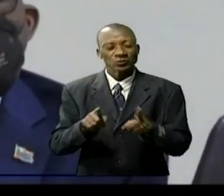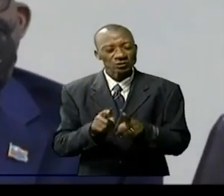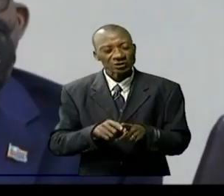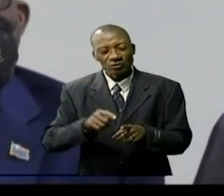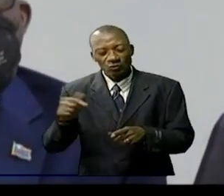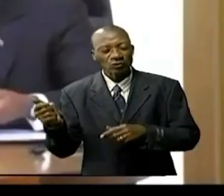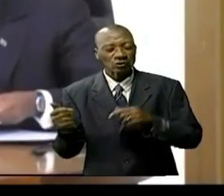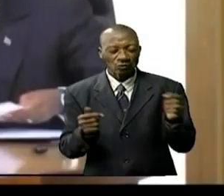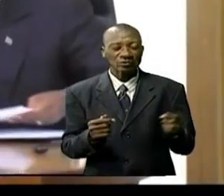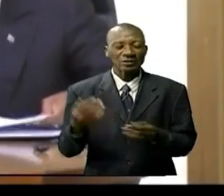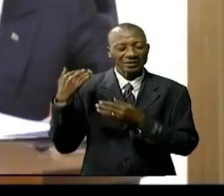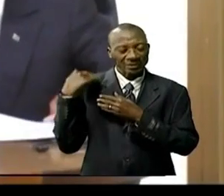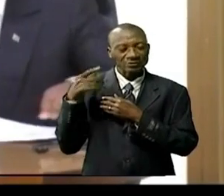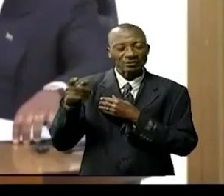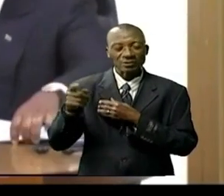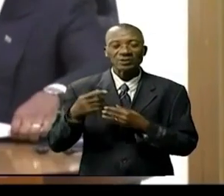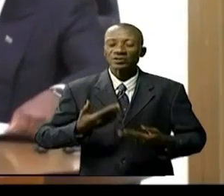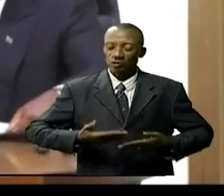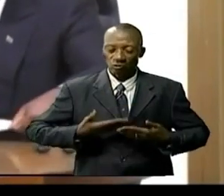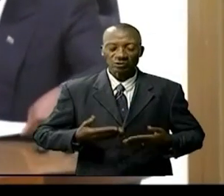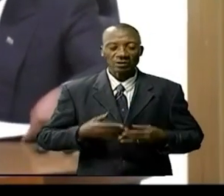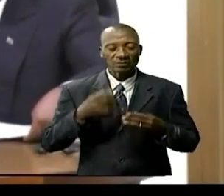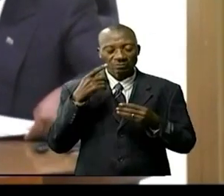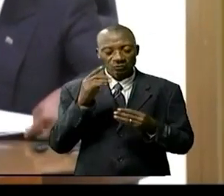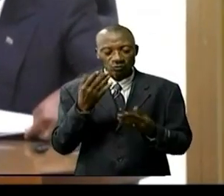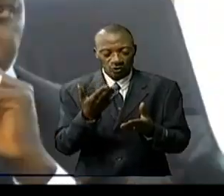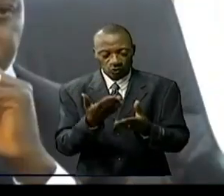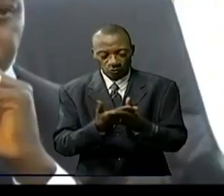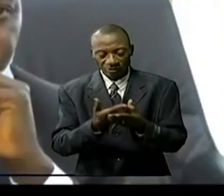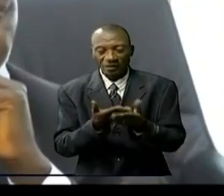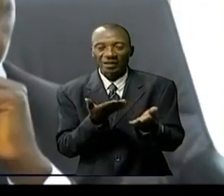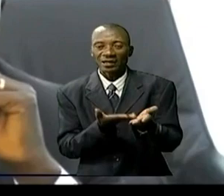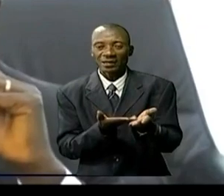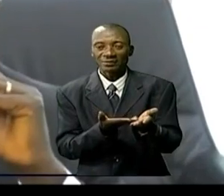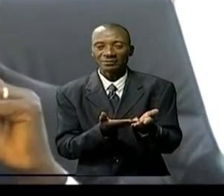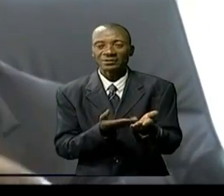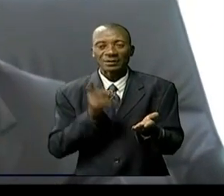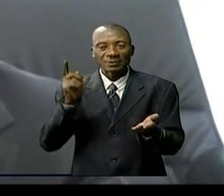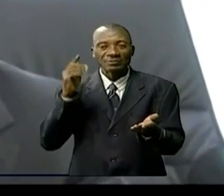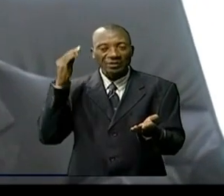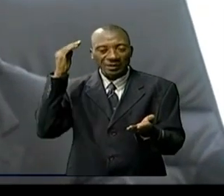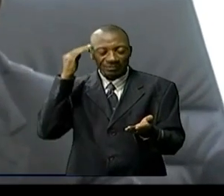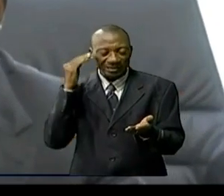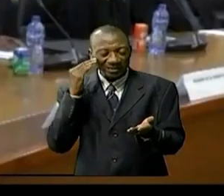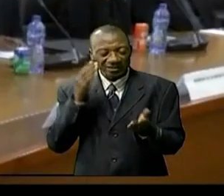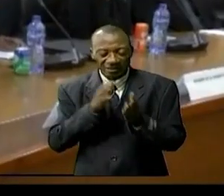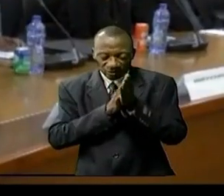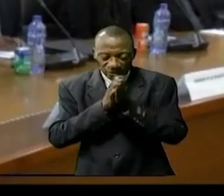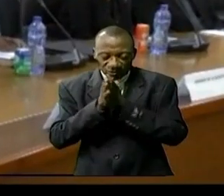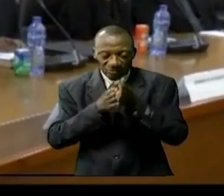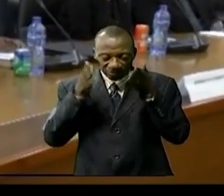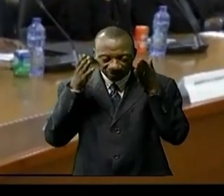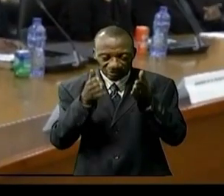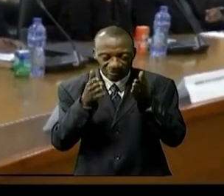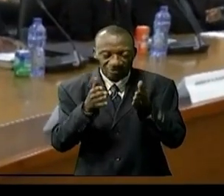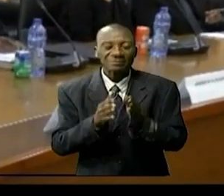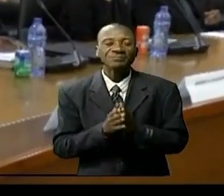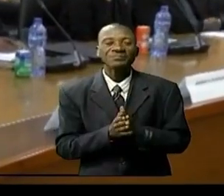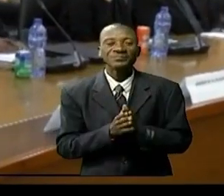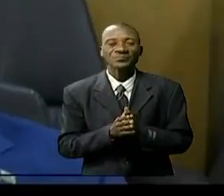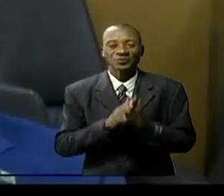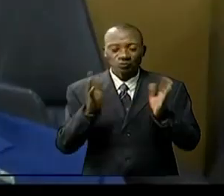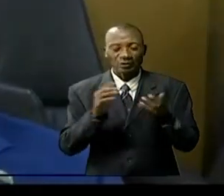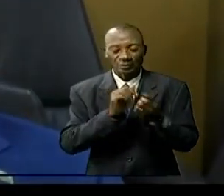satisfait de la maîtrise des dossiers par le chef du gouvernement ainsi que de progrès notables réalisés par un public démocratique du